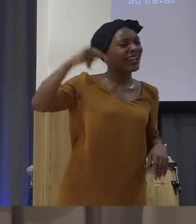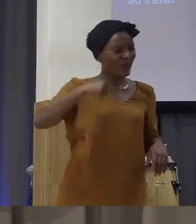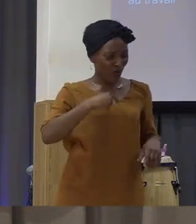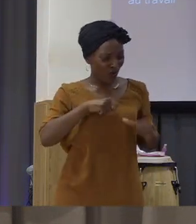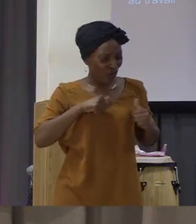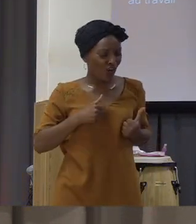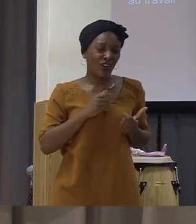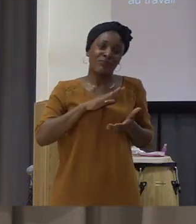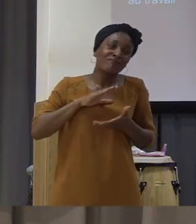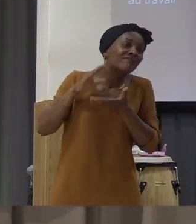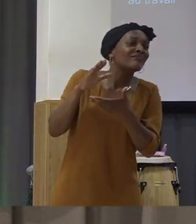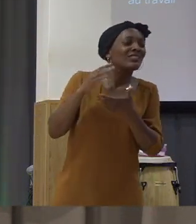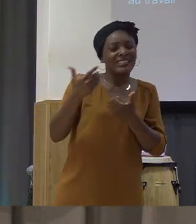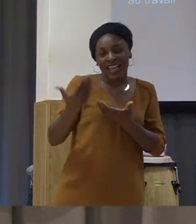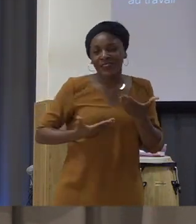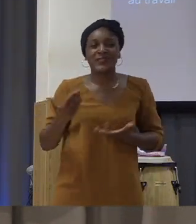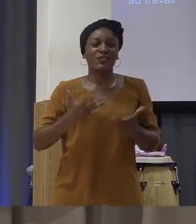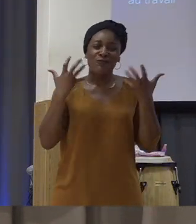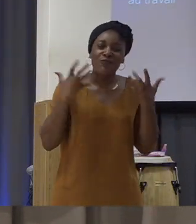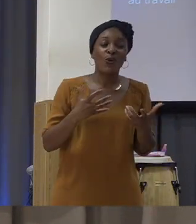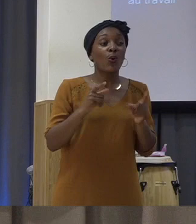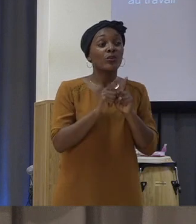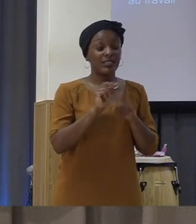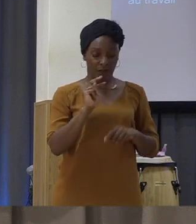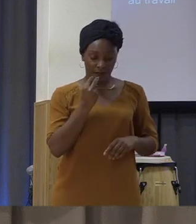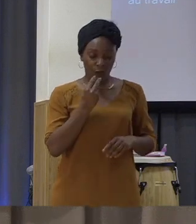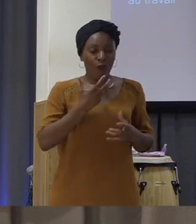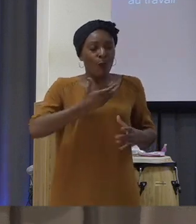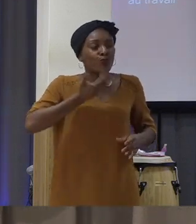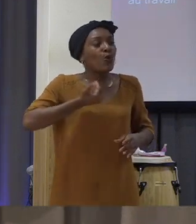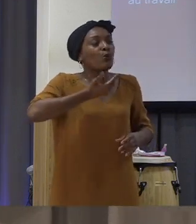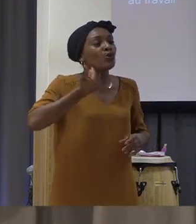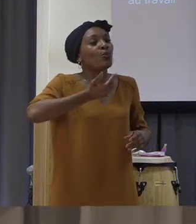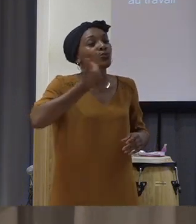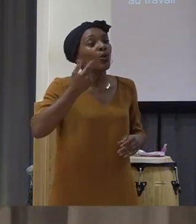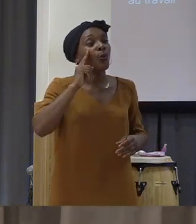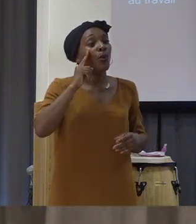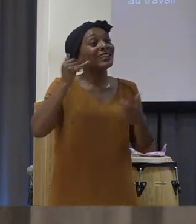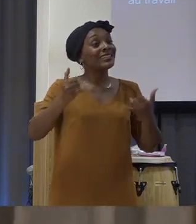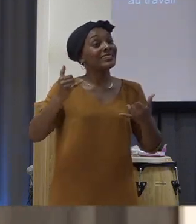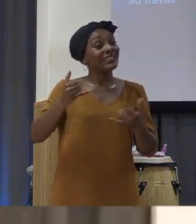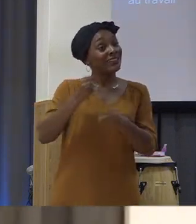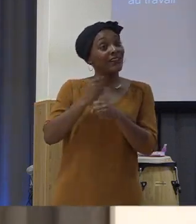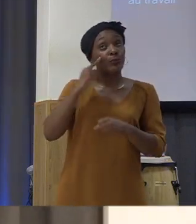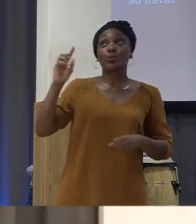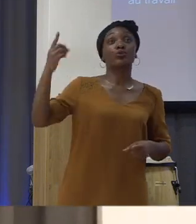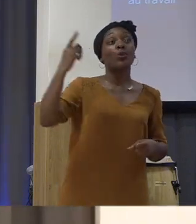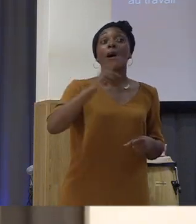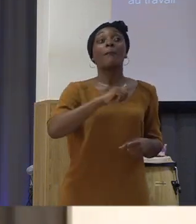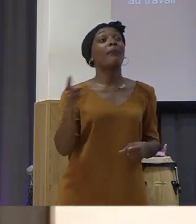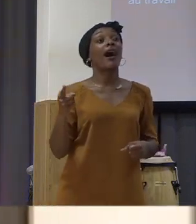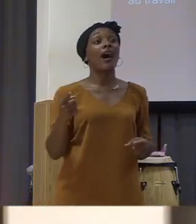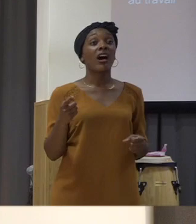on doit toujours chercher à s'améliorer. Parce qu'on est dans l'œuvre de Dieu, on n'est pas ici pour faire quelque chose